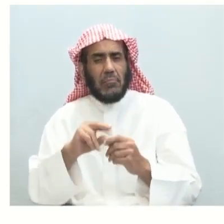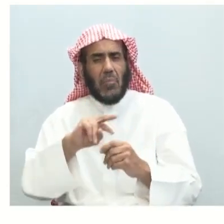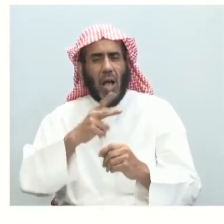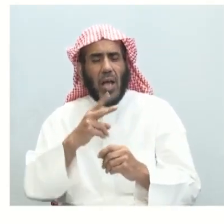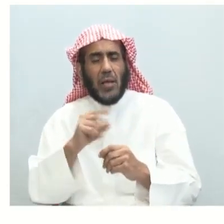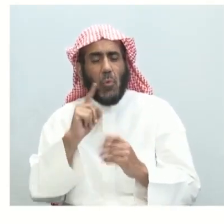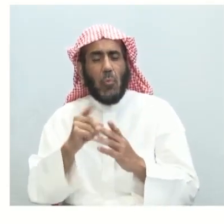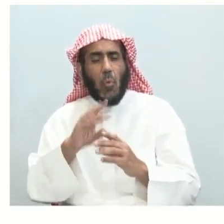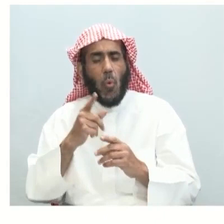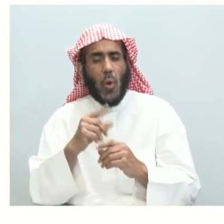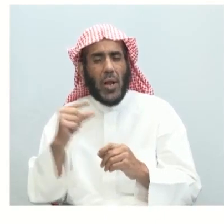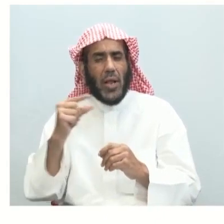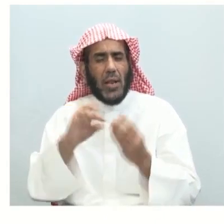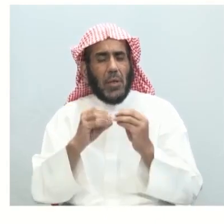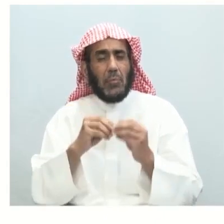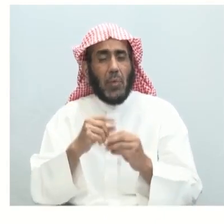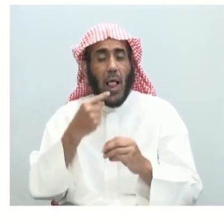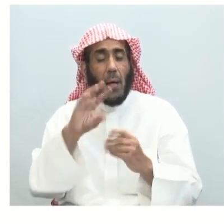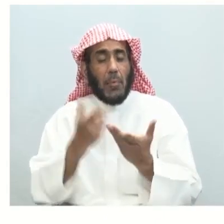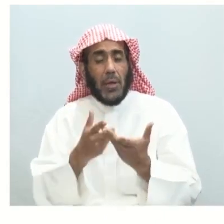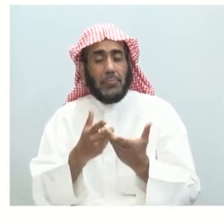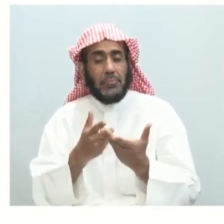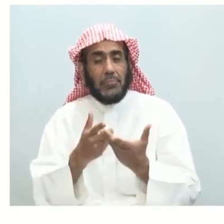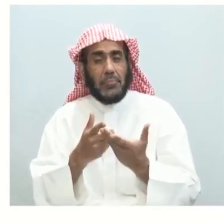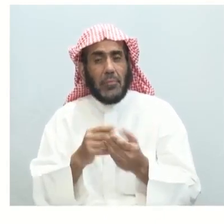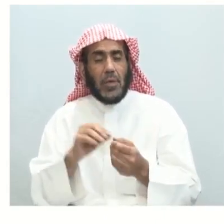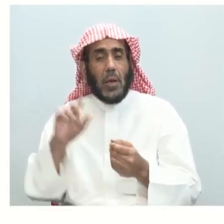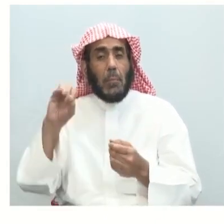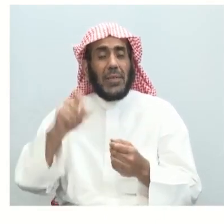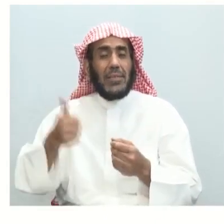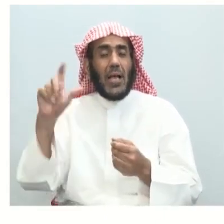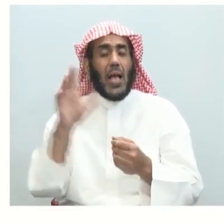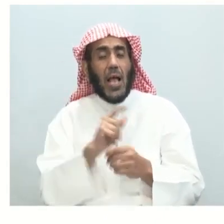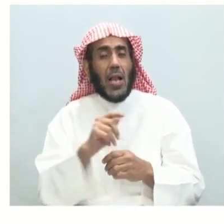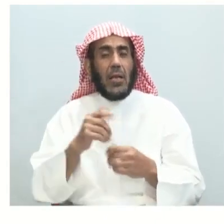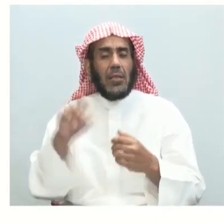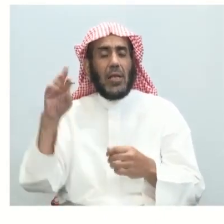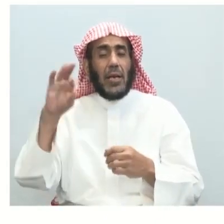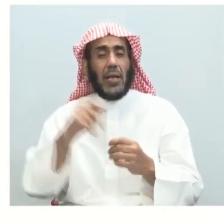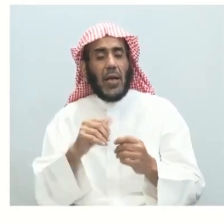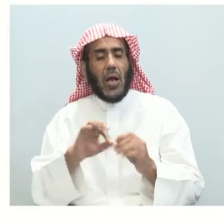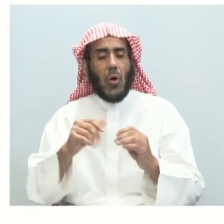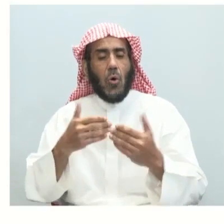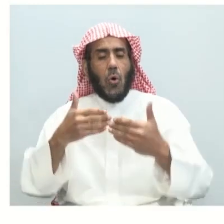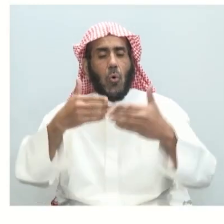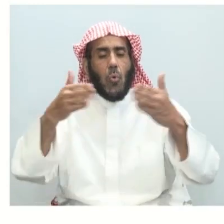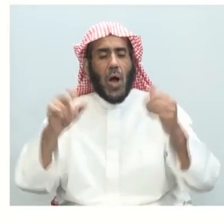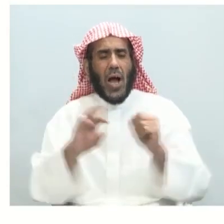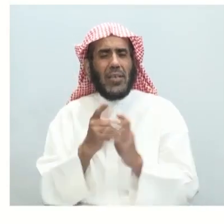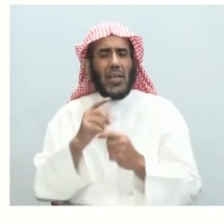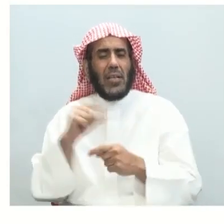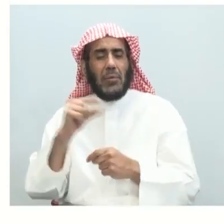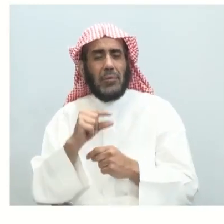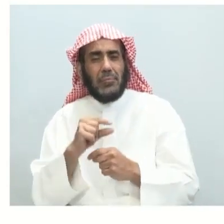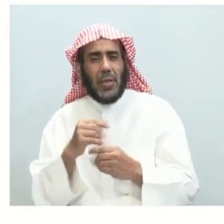معين اذا ما هو الكلمات الملونه باللون الاحمر مسائل طريقه وقصر اذا دلت على ماذا